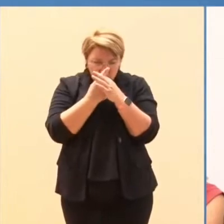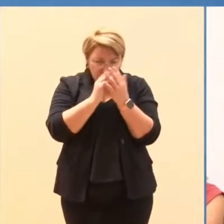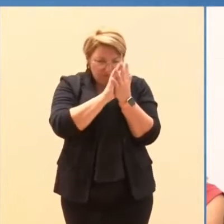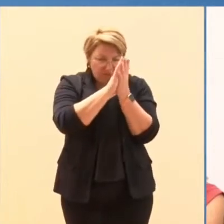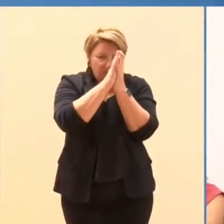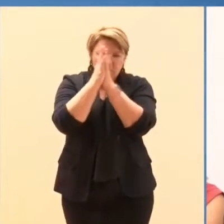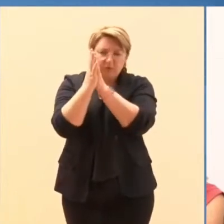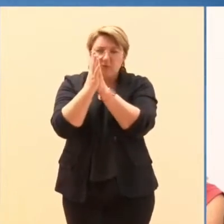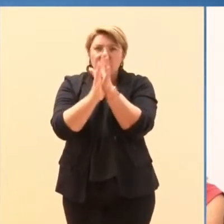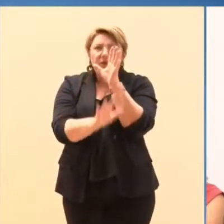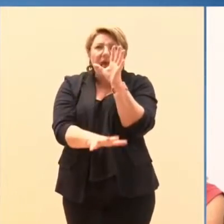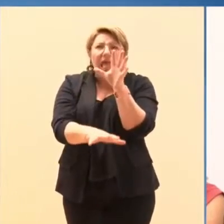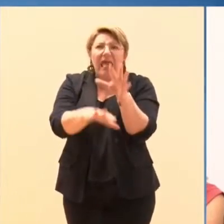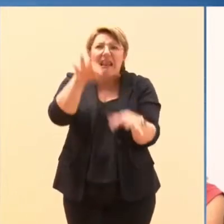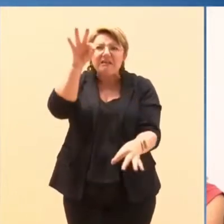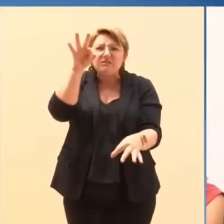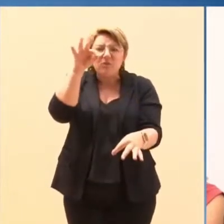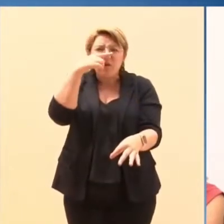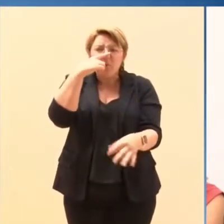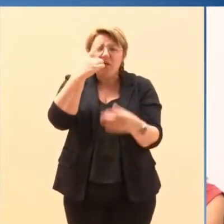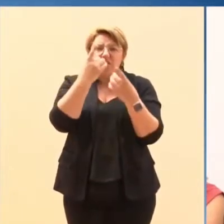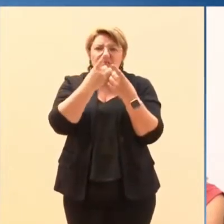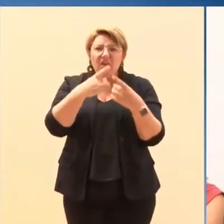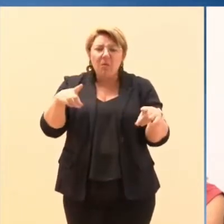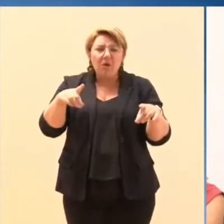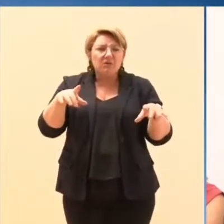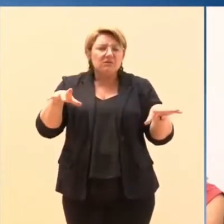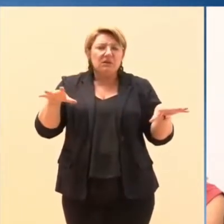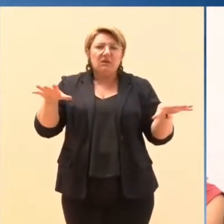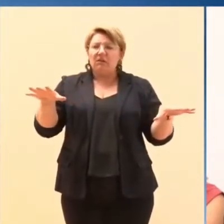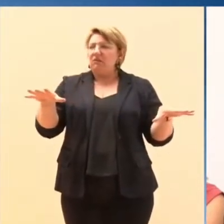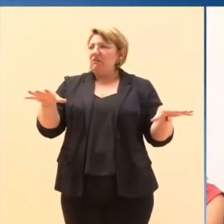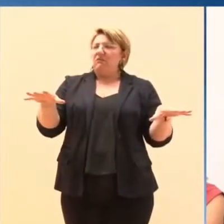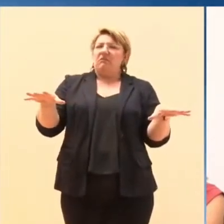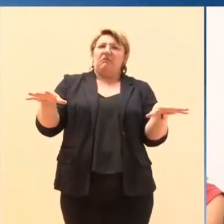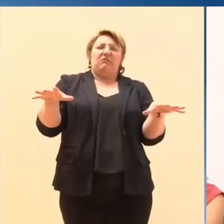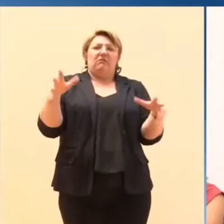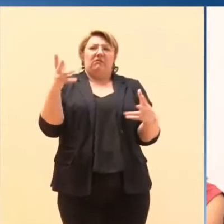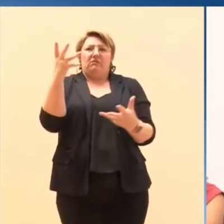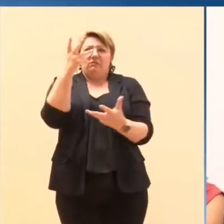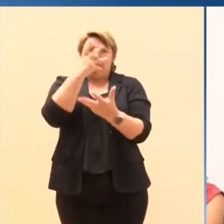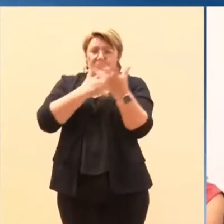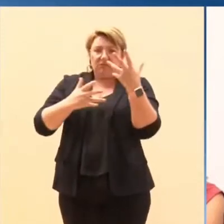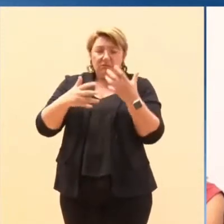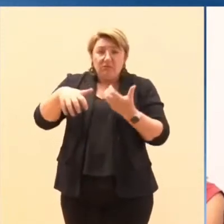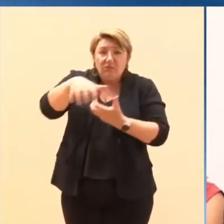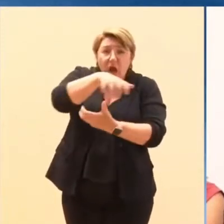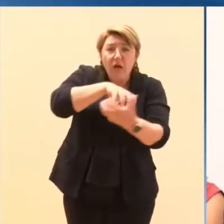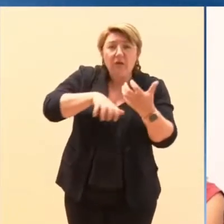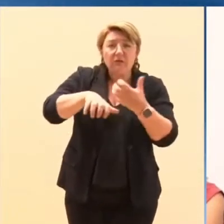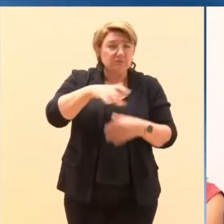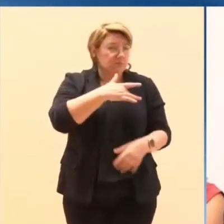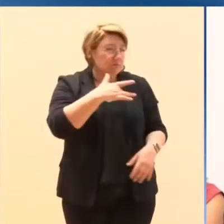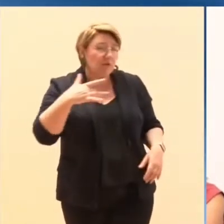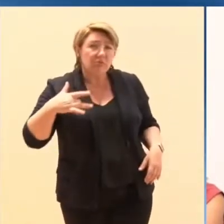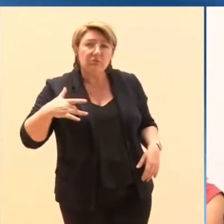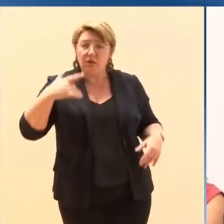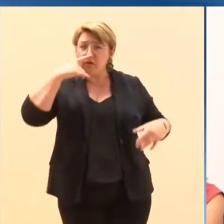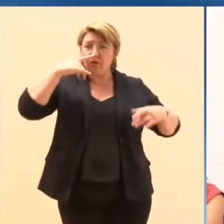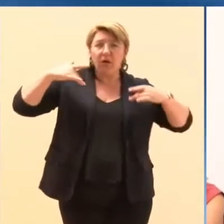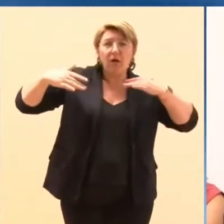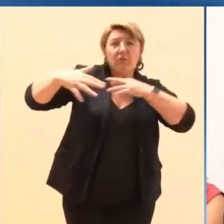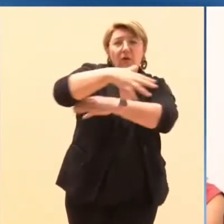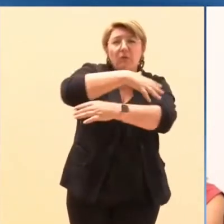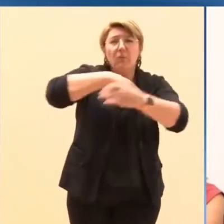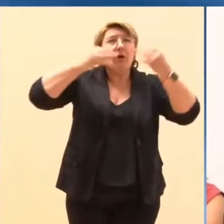une telle longueur démocratique. Alors que la crise s'installe dans tous les domaines, santé, environnement, dérèglement